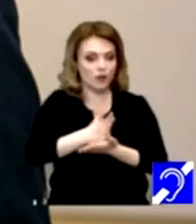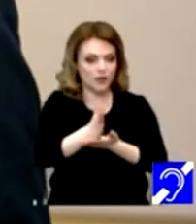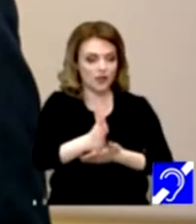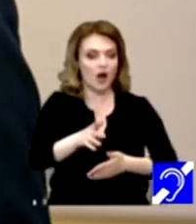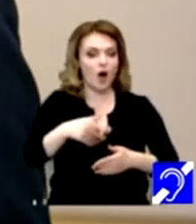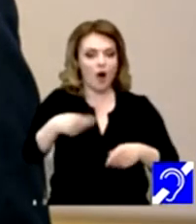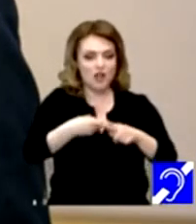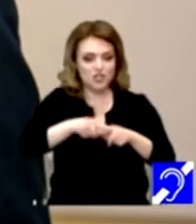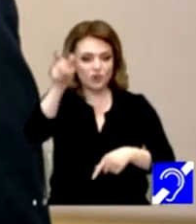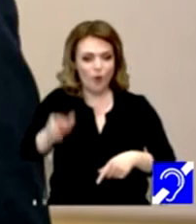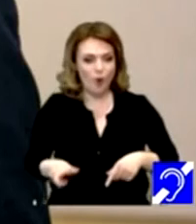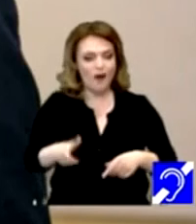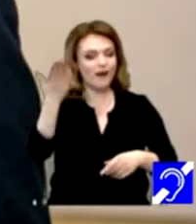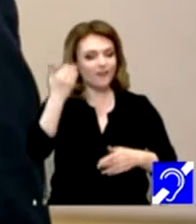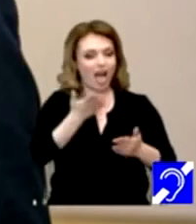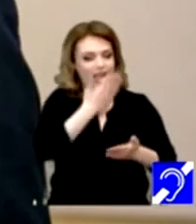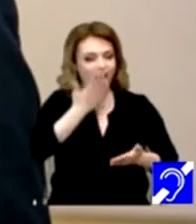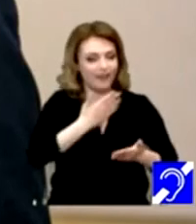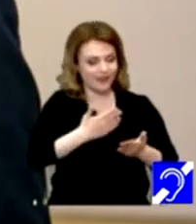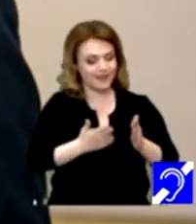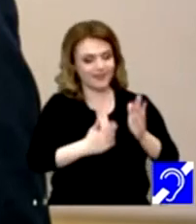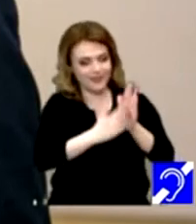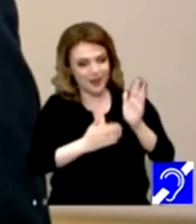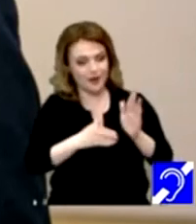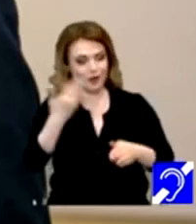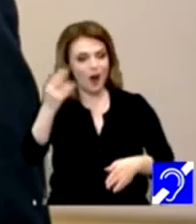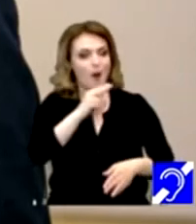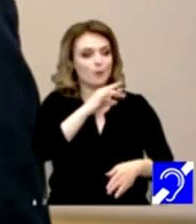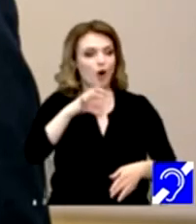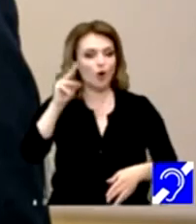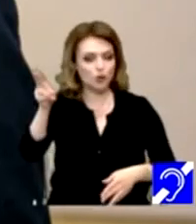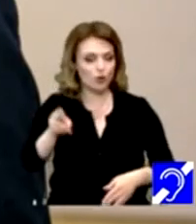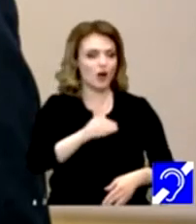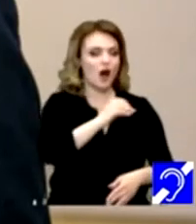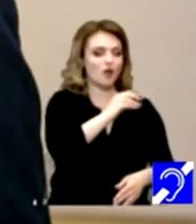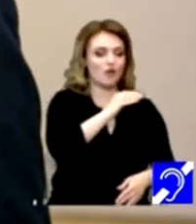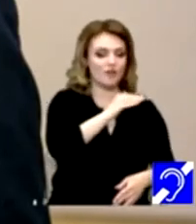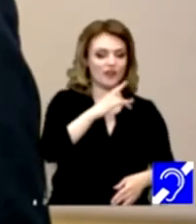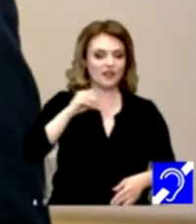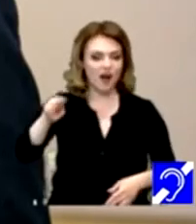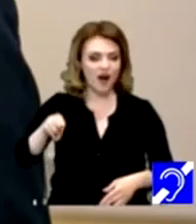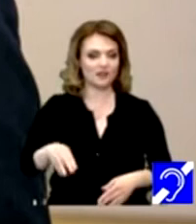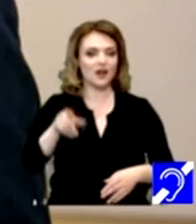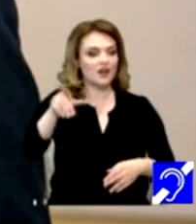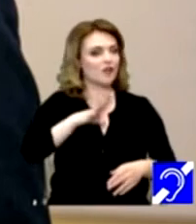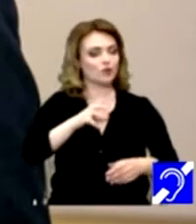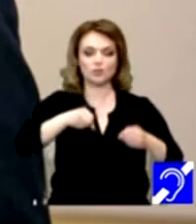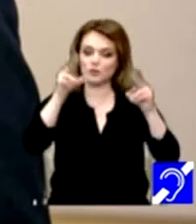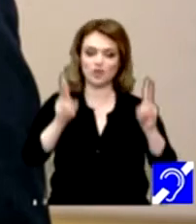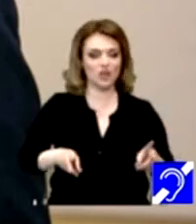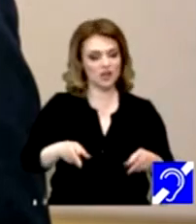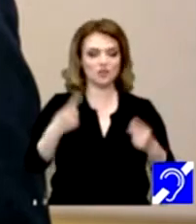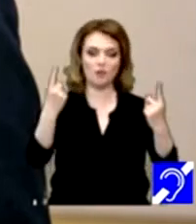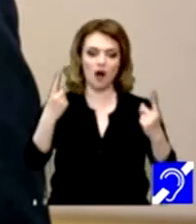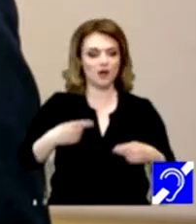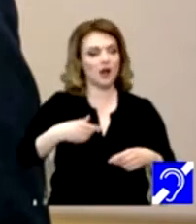lui Filat și Plahotniuc, s-a erijat într-un Robin Hood și mare justițiar, cel care era specialist mare de a împroșca gazele lacrimogene în